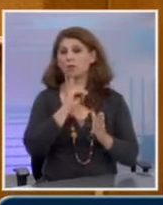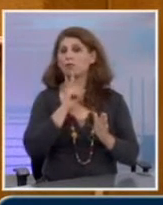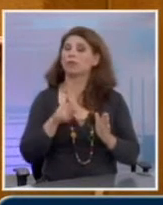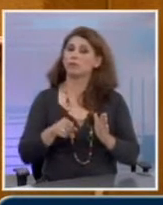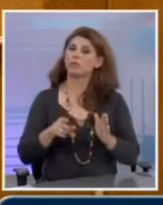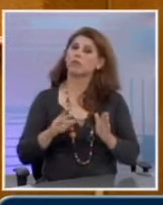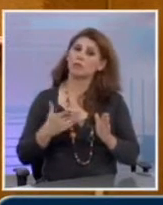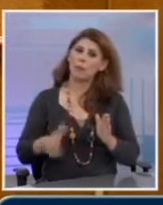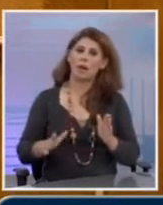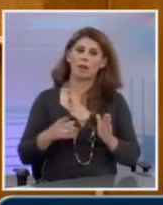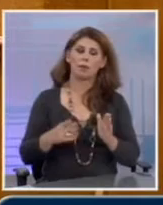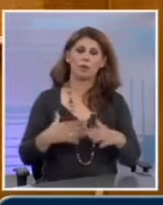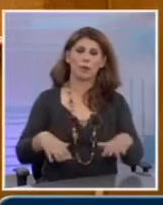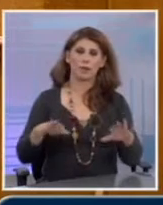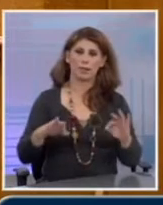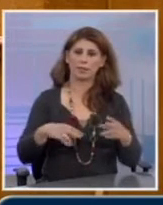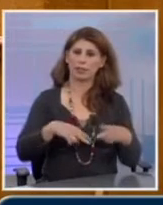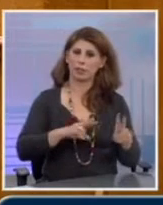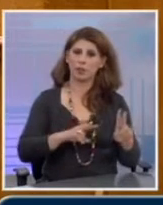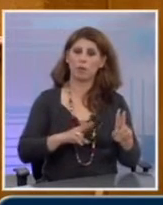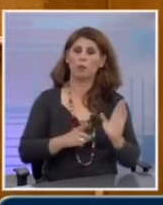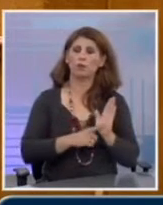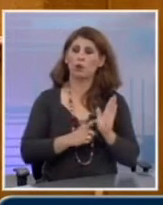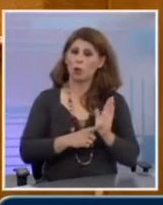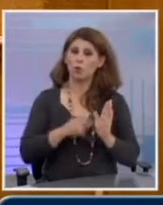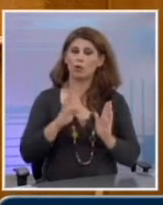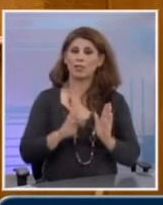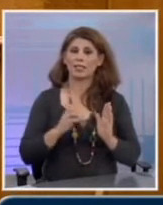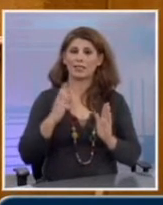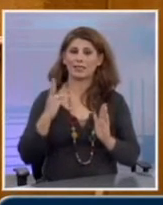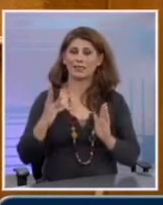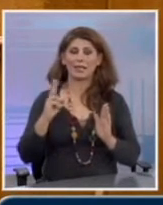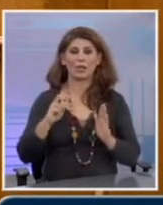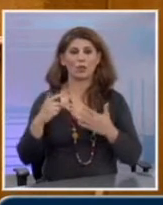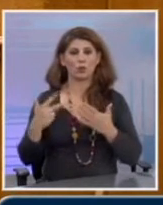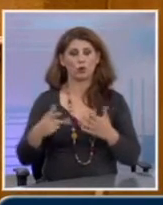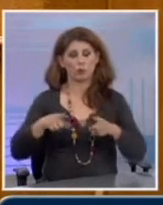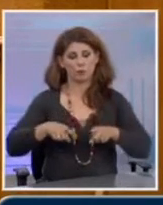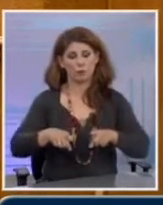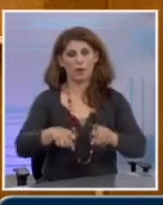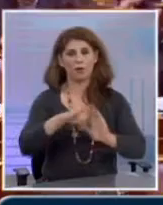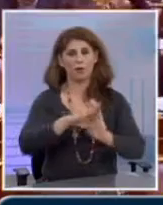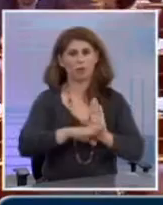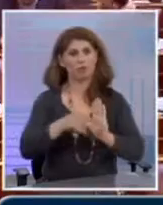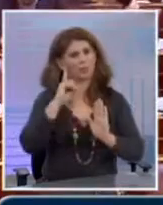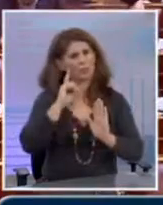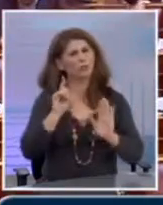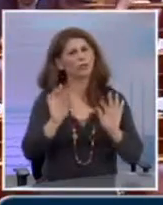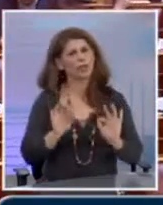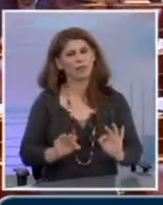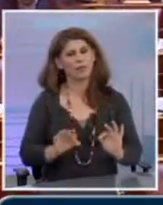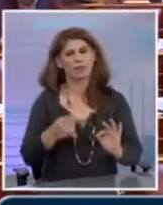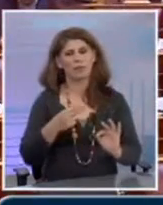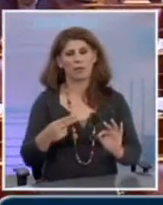που ήδη έχουμε αρχίσει να υλοποιούμε από το νόμο 4368, το γνωστό παράλληλο πρόγραμμα. Και αναφέρομαι στη γνωστή ρύθμιση για